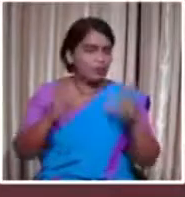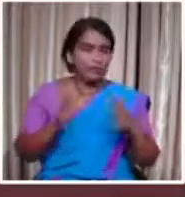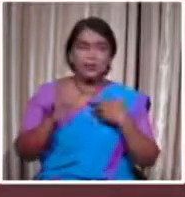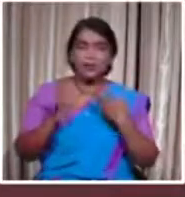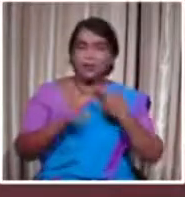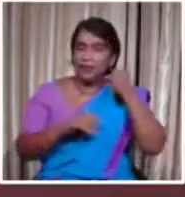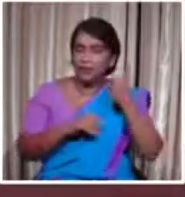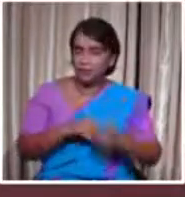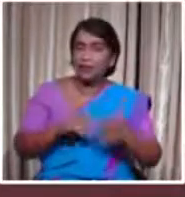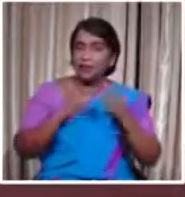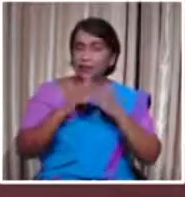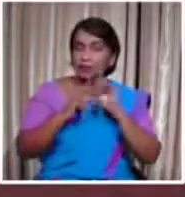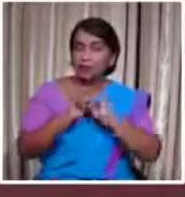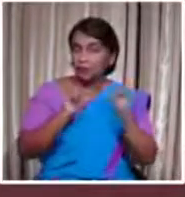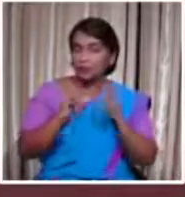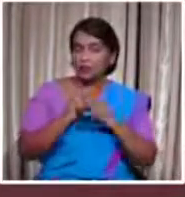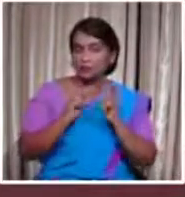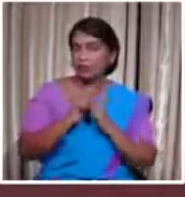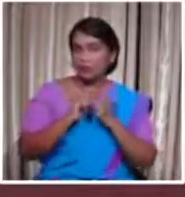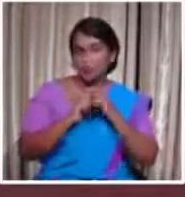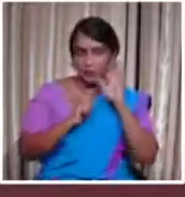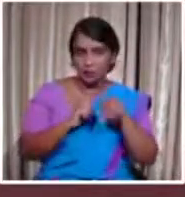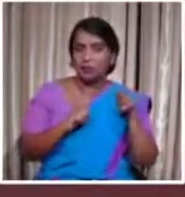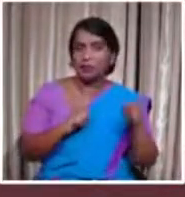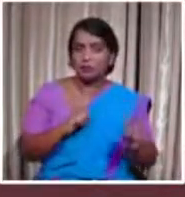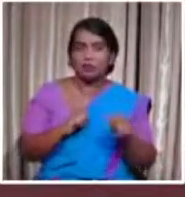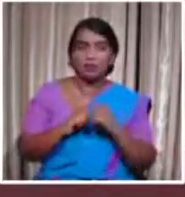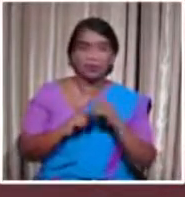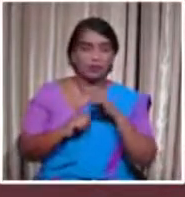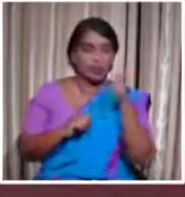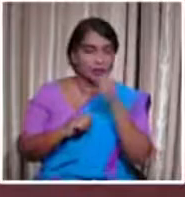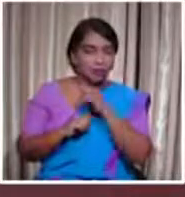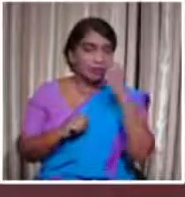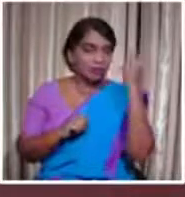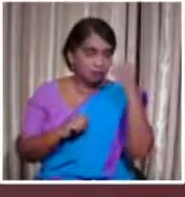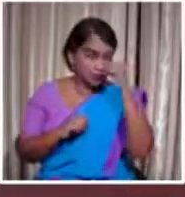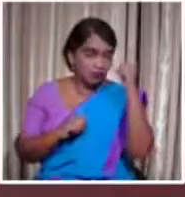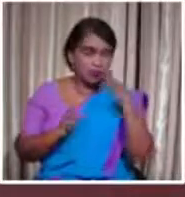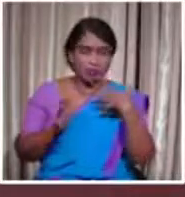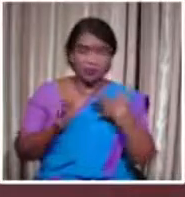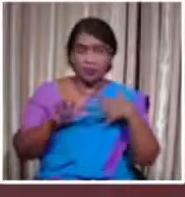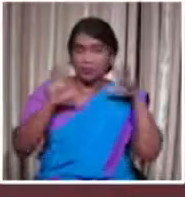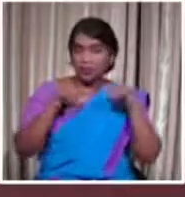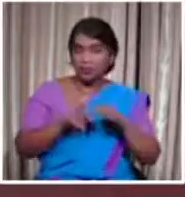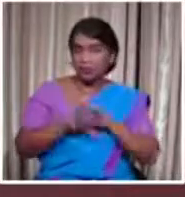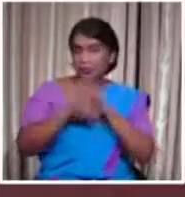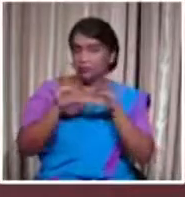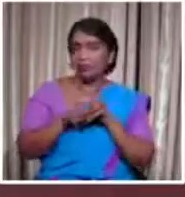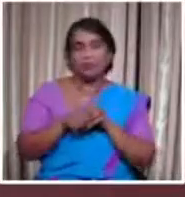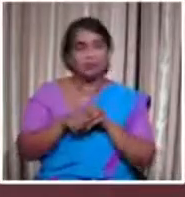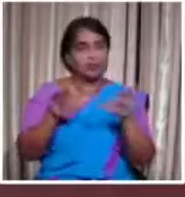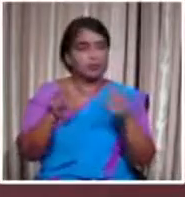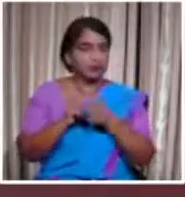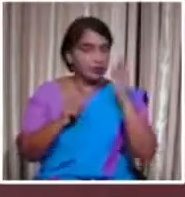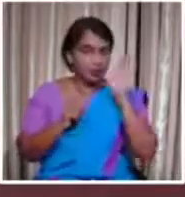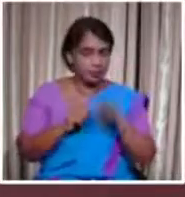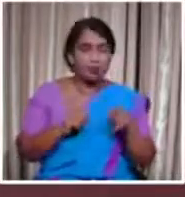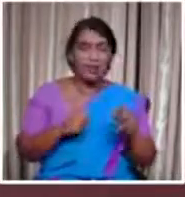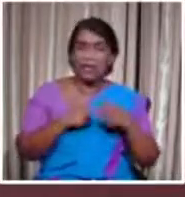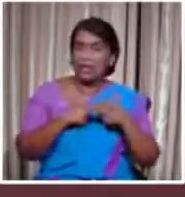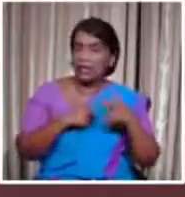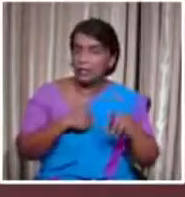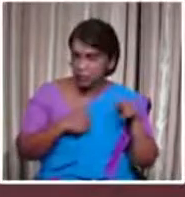ඓතිහාසික දේපල රසක් විනාශ වුණා. මත්ද්‍රව්‍යවලට බැහුවන්ගේ පරාදීසයක් බවට මෙම අරගල භූමිය මේ වෙනුවට පත්වීම